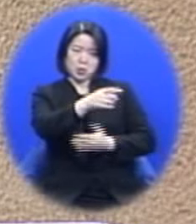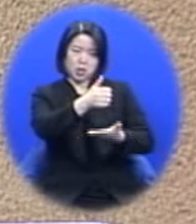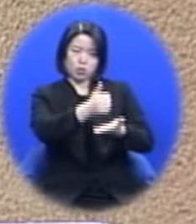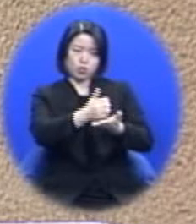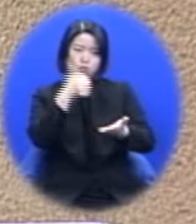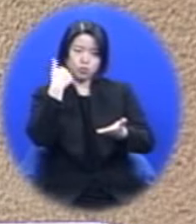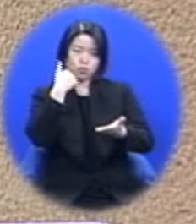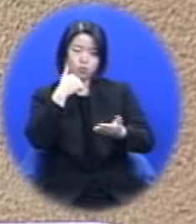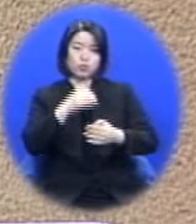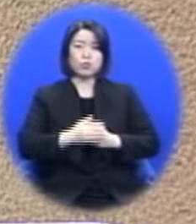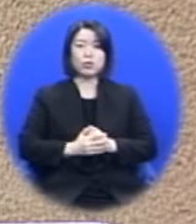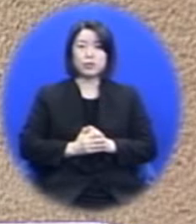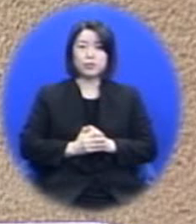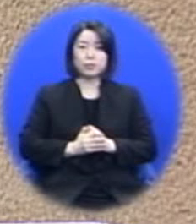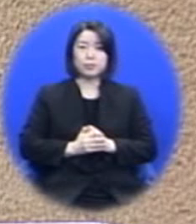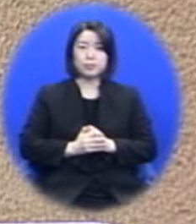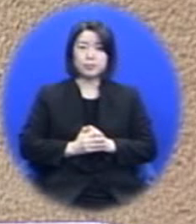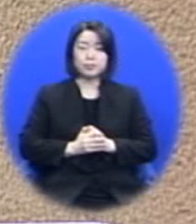누구냐.